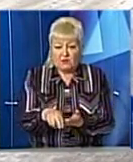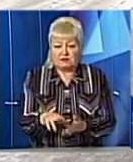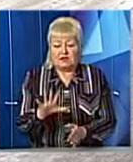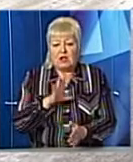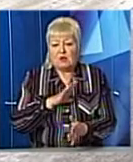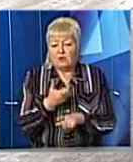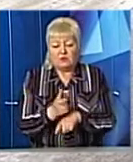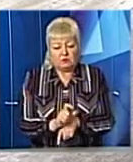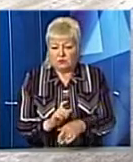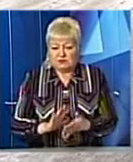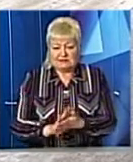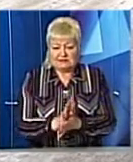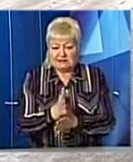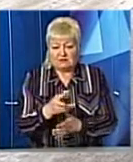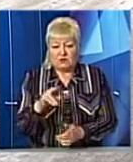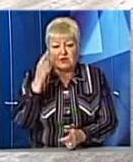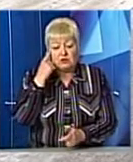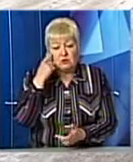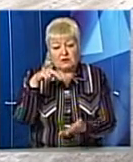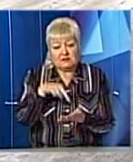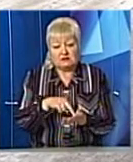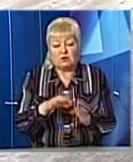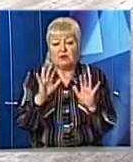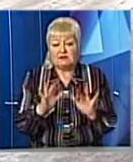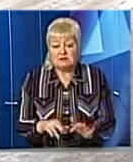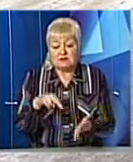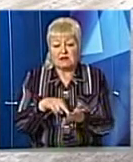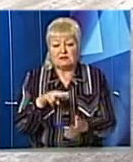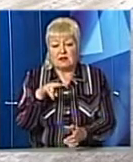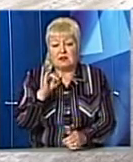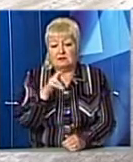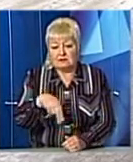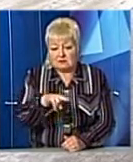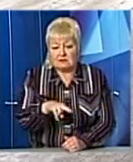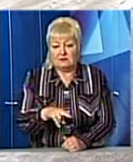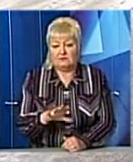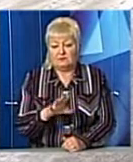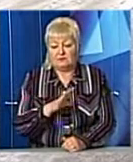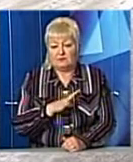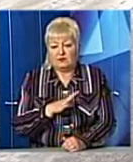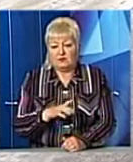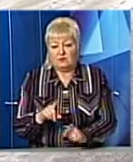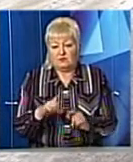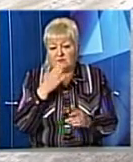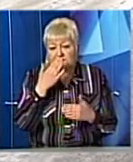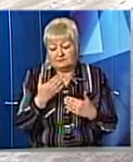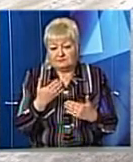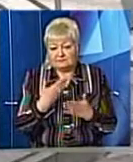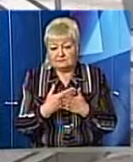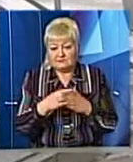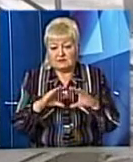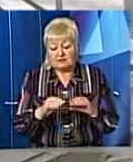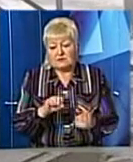дуже слизько, і я думала, що стою на сніг, а стала на лід. Був великий, ну так ніби засипано. Ну,